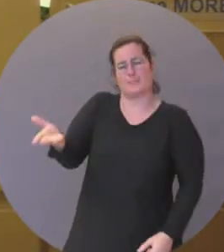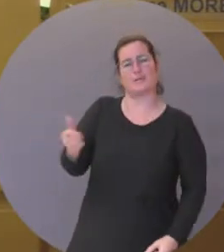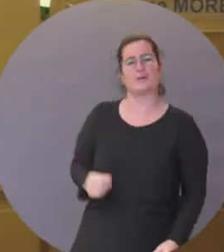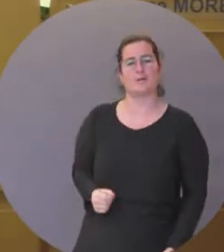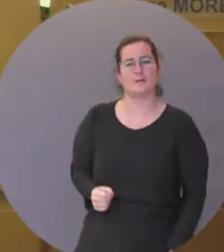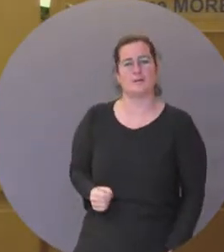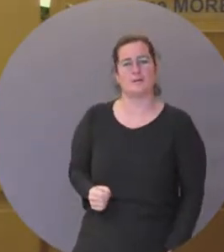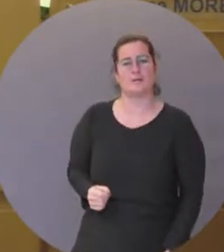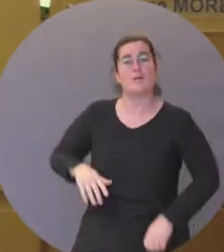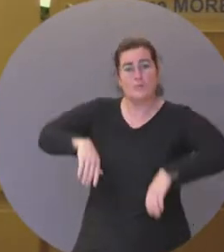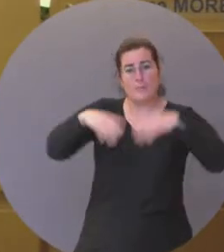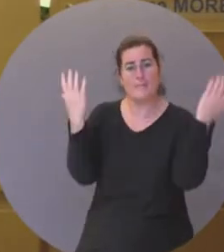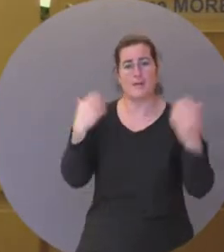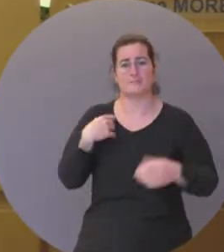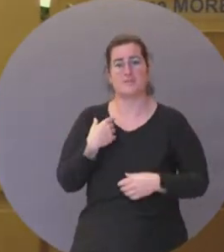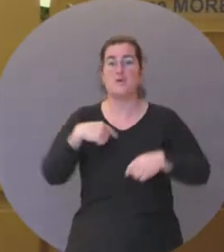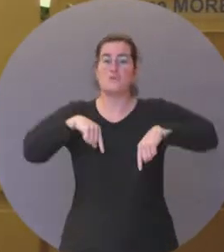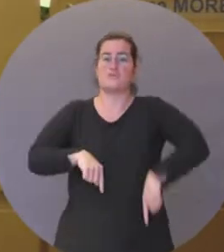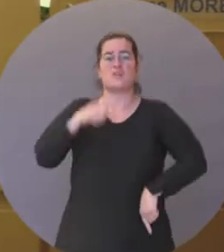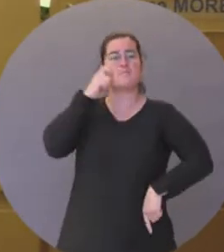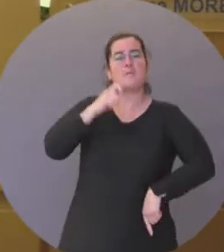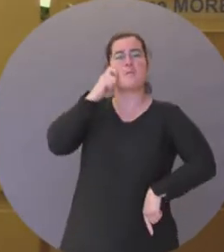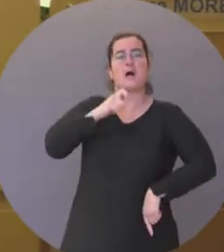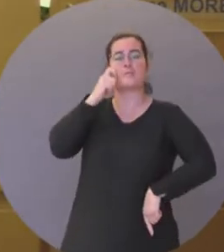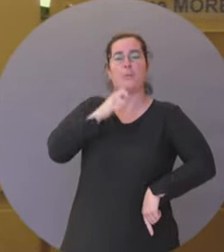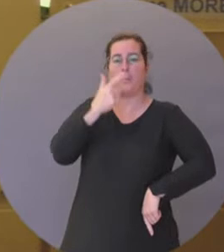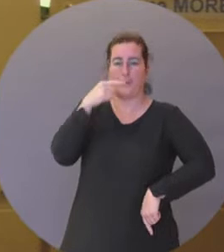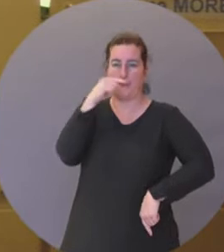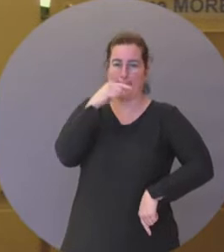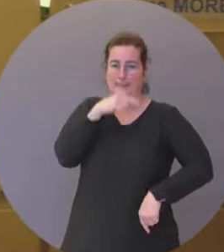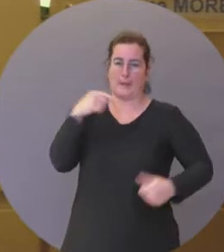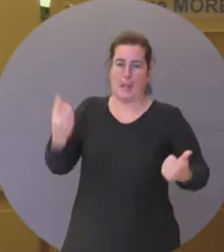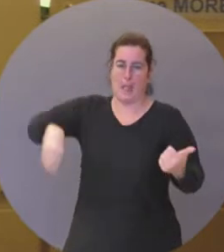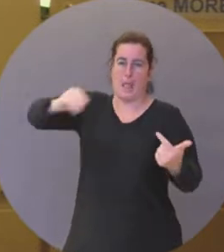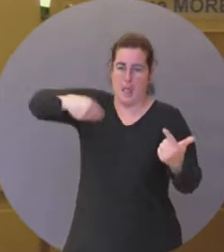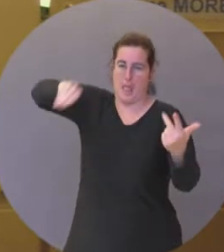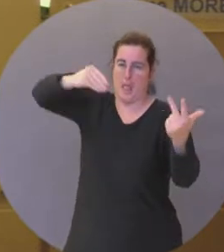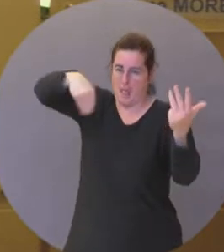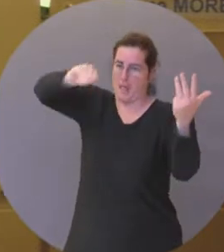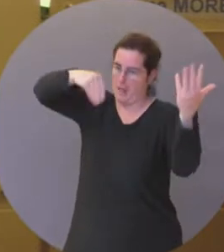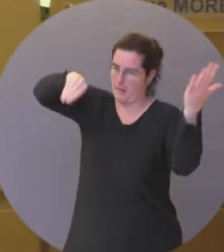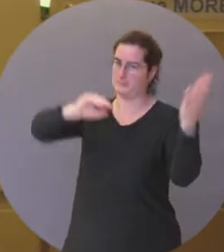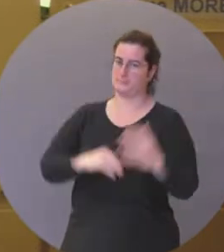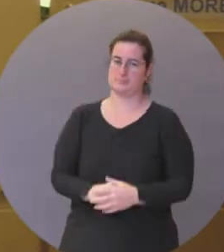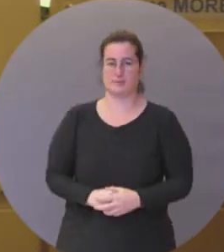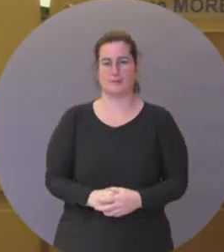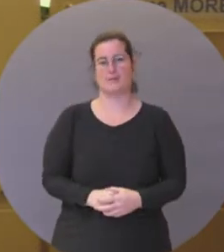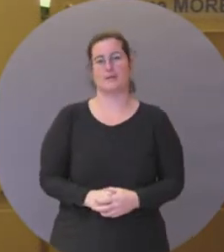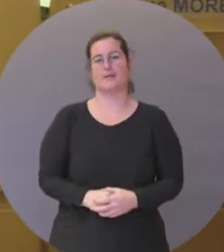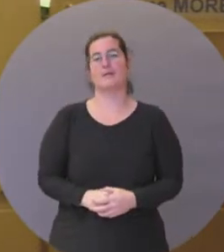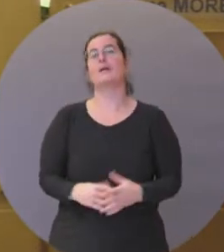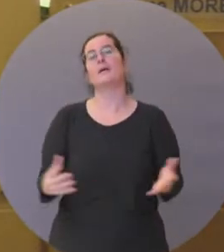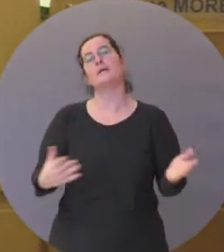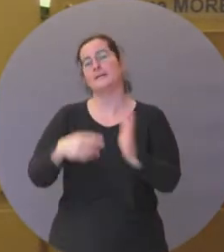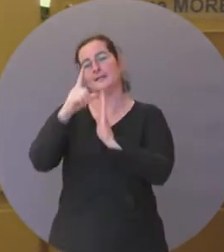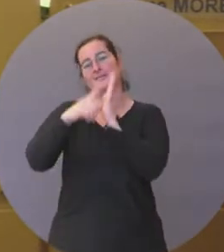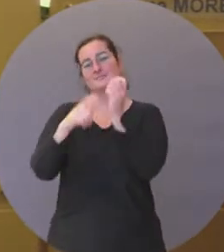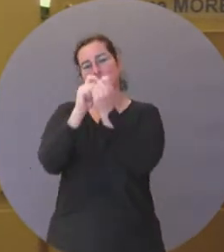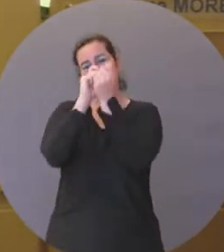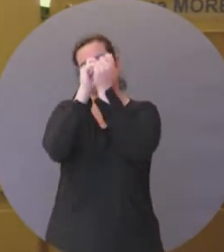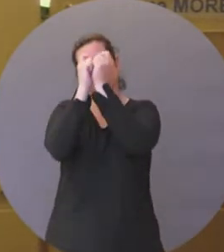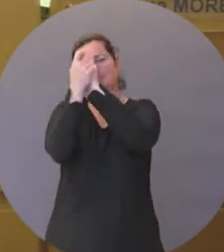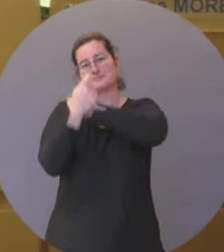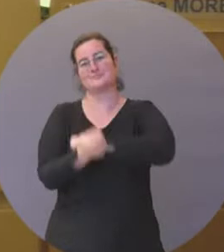importe ces gouvernements Macron ne sont plus à un mensonge près quand à la réforme des retraites au-delà des